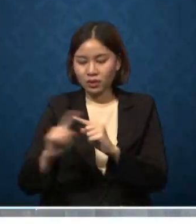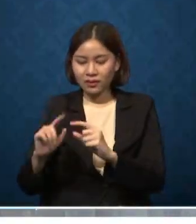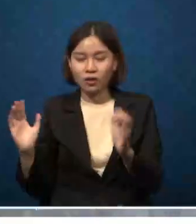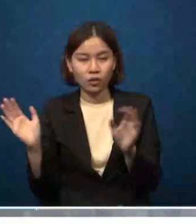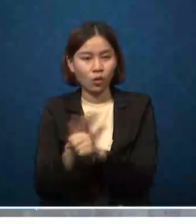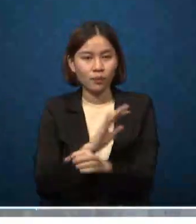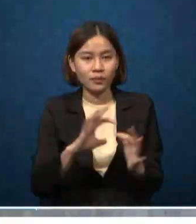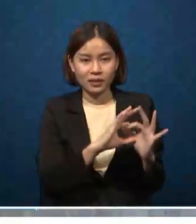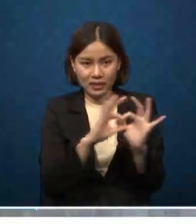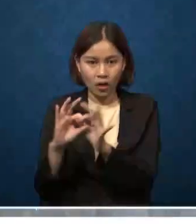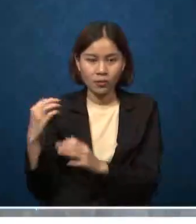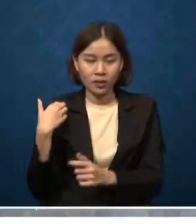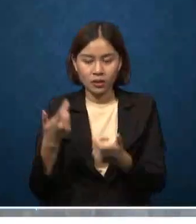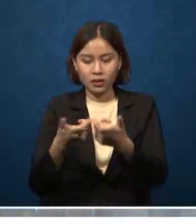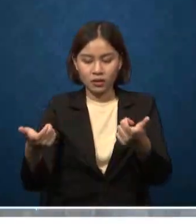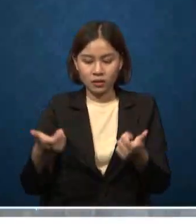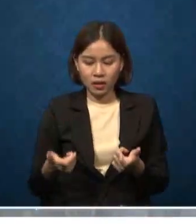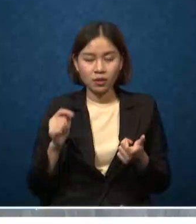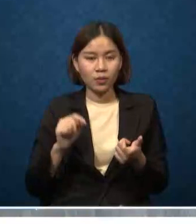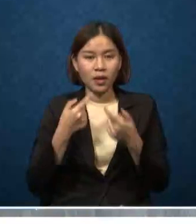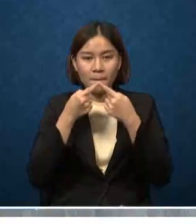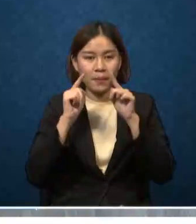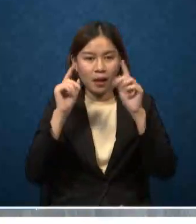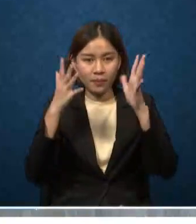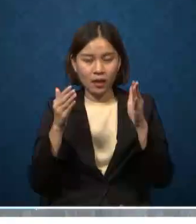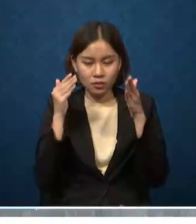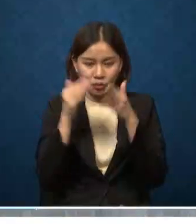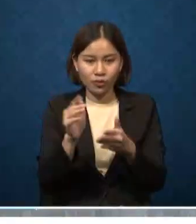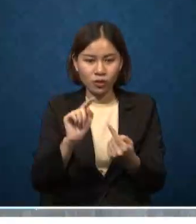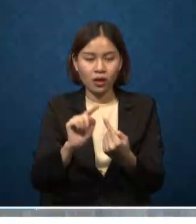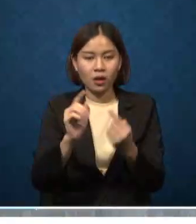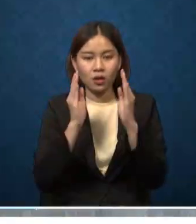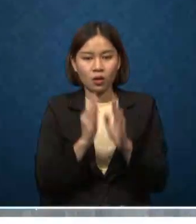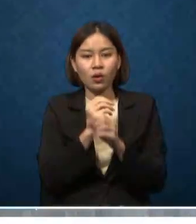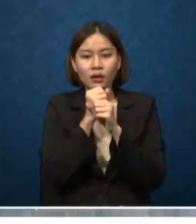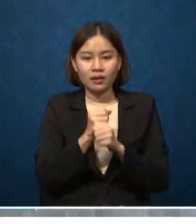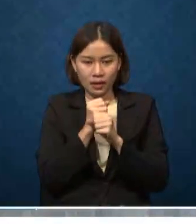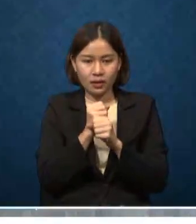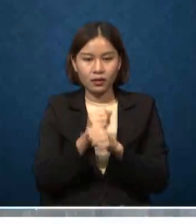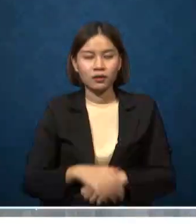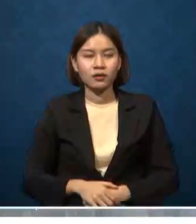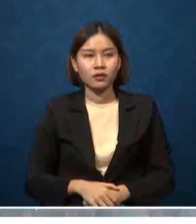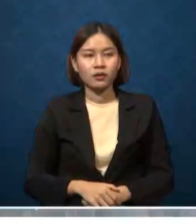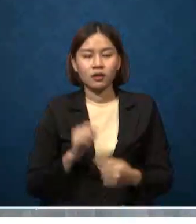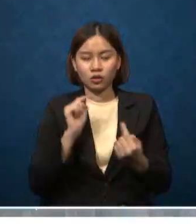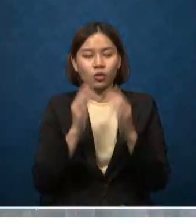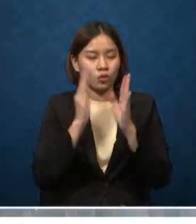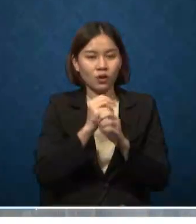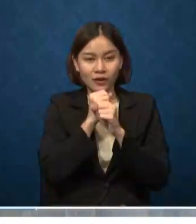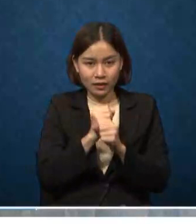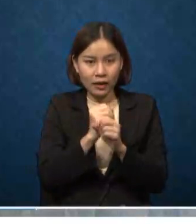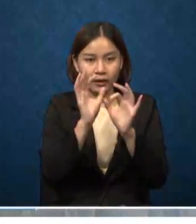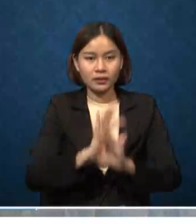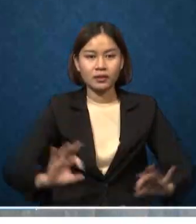รายงานฉบับนี้ของเราเนี่ยไม่แปลกเราโฟกัสที่สำหรับผู้สูงอายุน้ำหนักก็จะอยู่ตรงนี้แต่